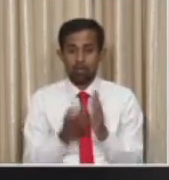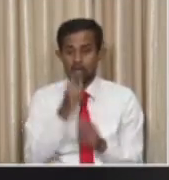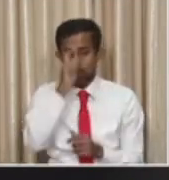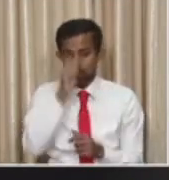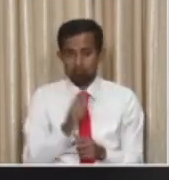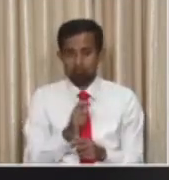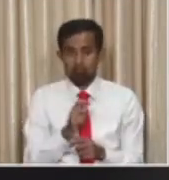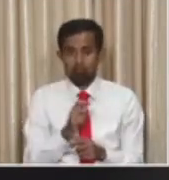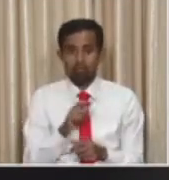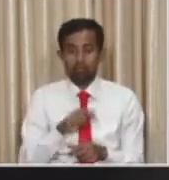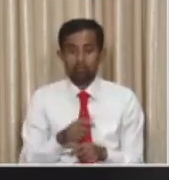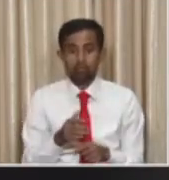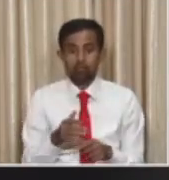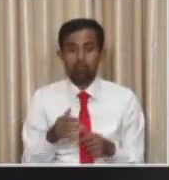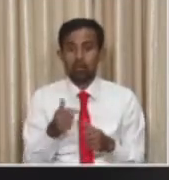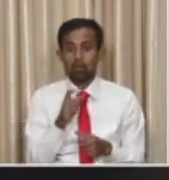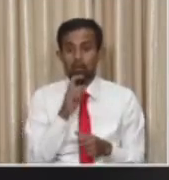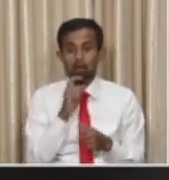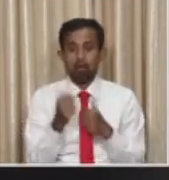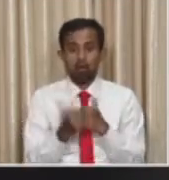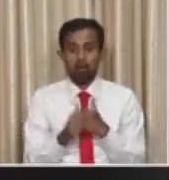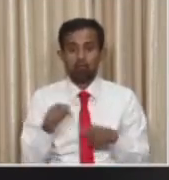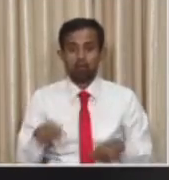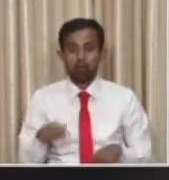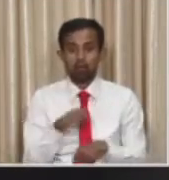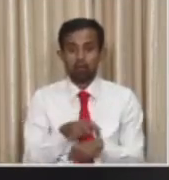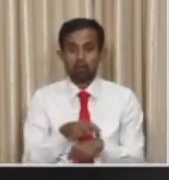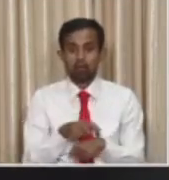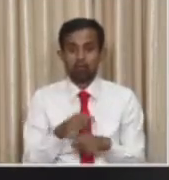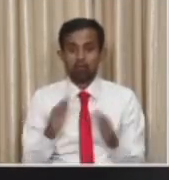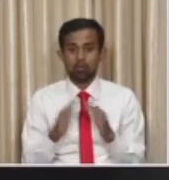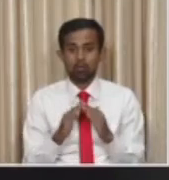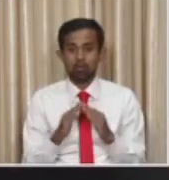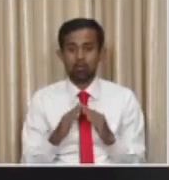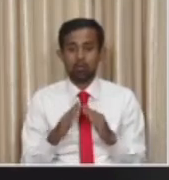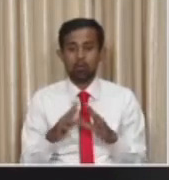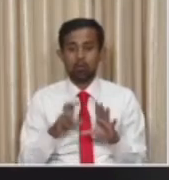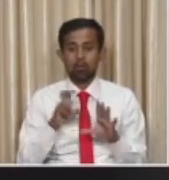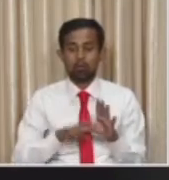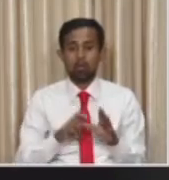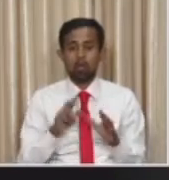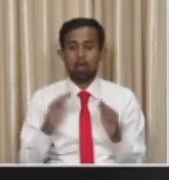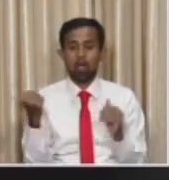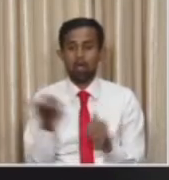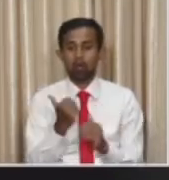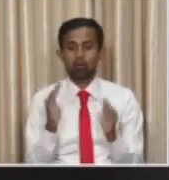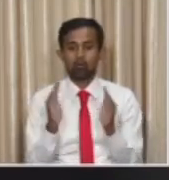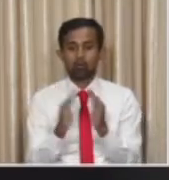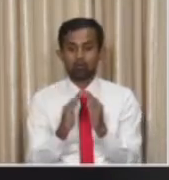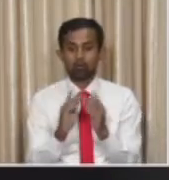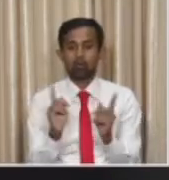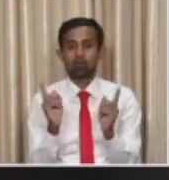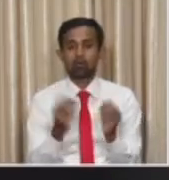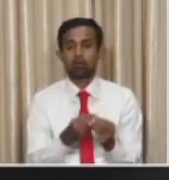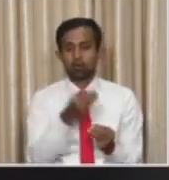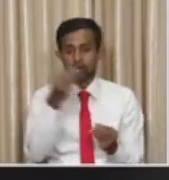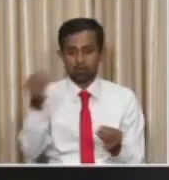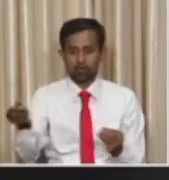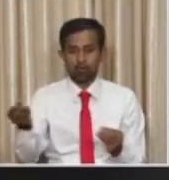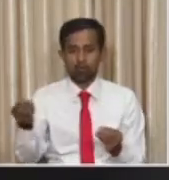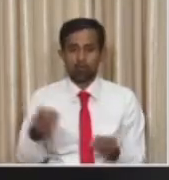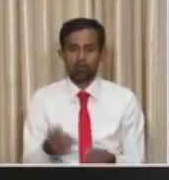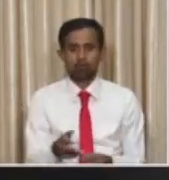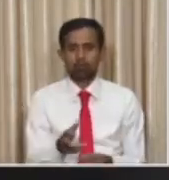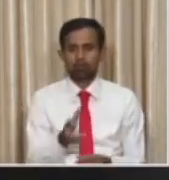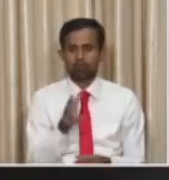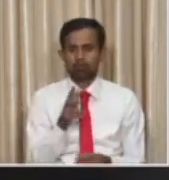තියෙන අධිකරණ සංකීර්ණය හදපු වෙලාවේ දීපු ගෘහභාණ්ඩ ටික තමයි අර අලුත් ගොඩනැගිල්ලට ගෙනියන්නේ ඔබතුමා. ඉතින් අපි දන්නවා අපි මේකට මුකුත්